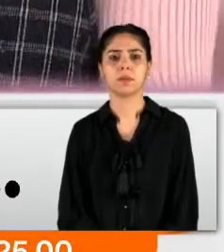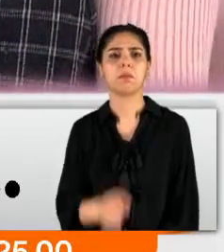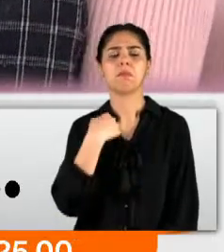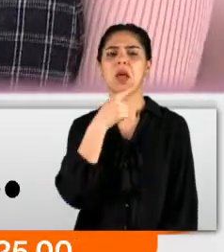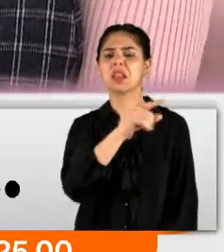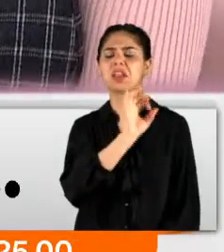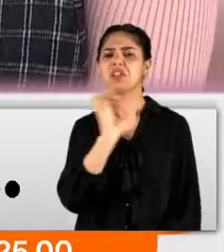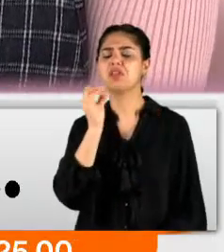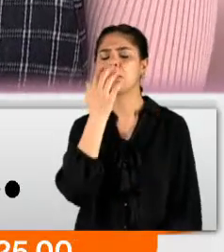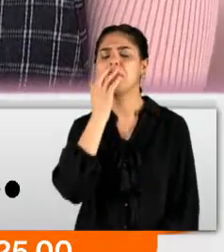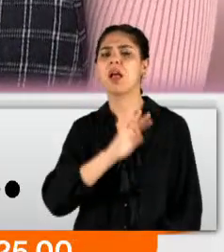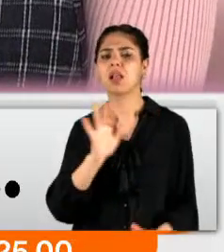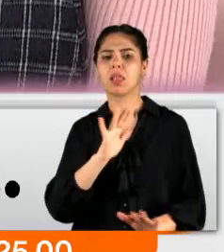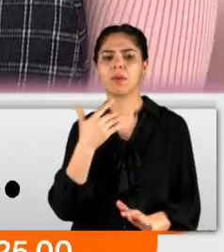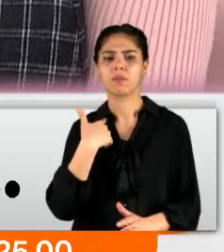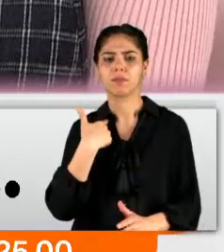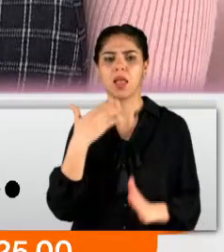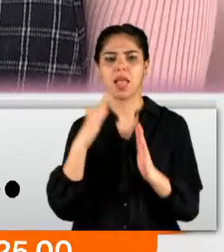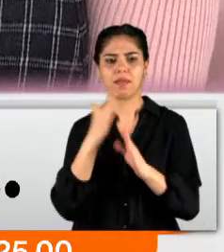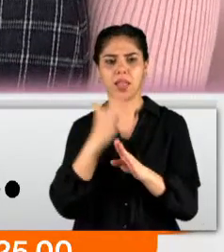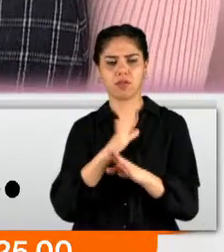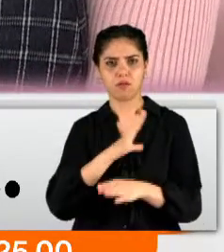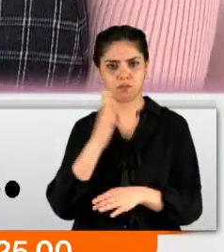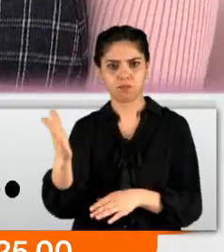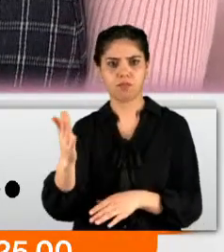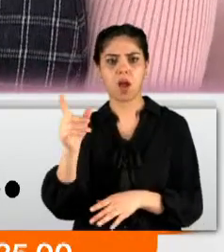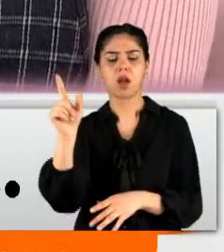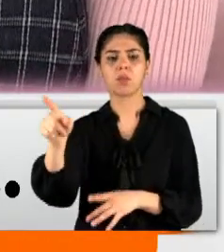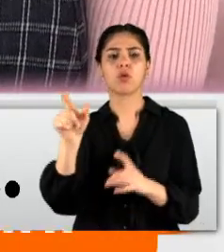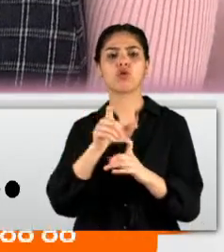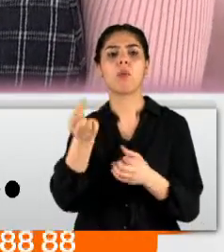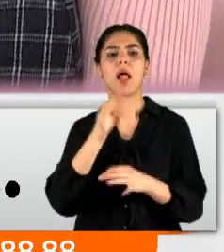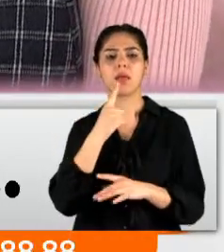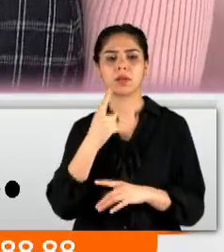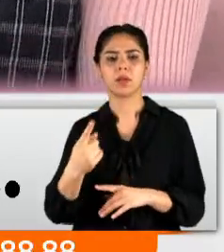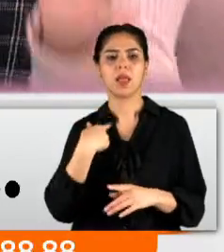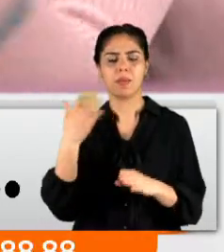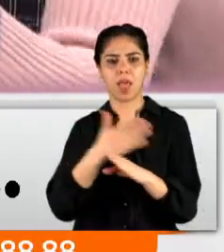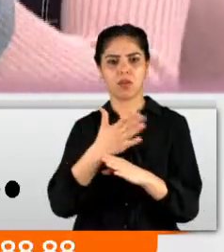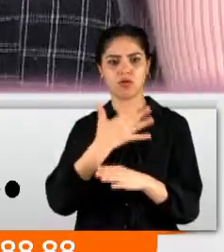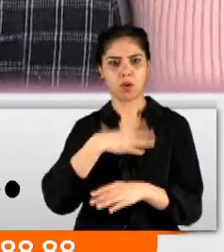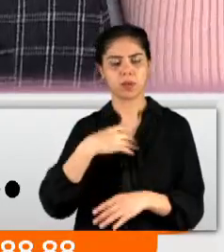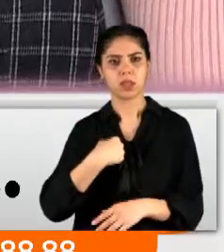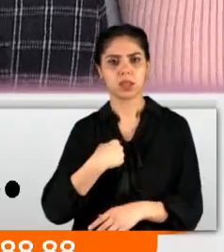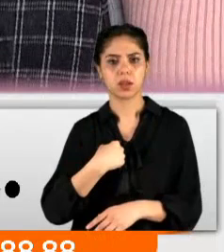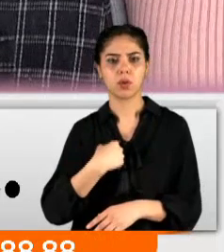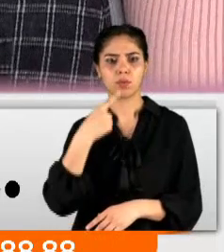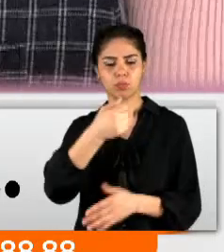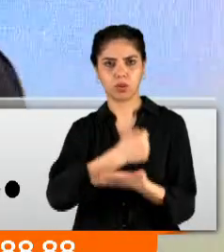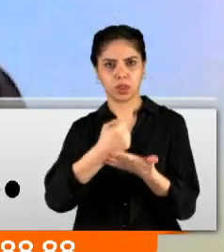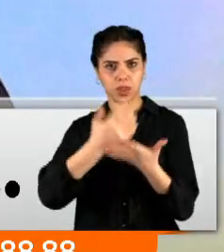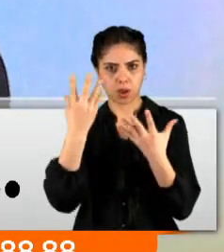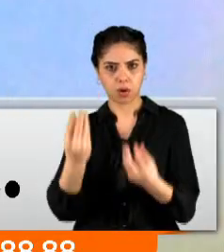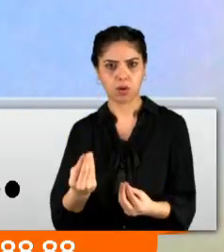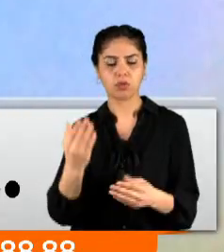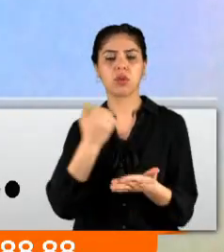son kararımız belli. Evde eşyalarım var. Kendisi bir çöp bile alamazsın dedi. Evet, ben o eşyalarımı istiyorum. Bu nikah kıyılacak.